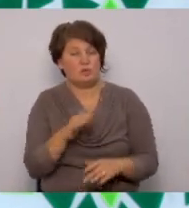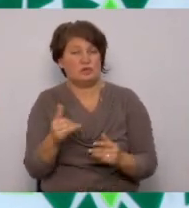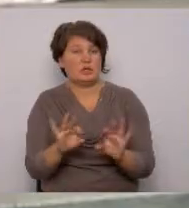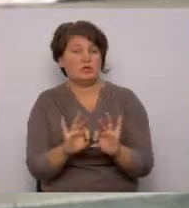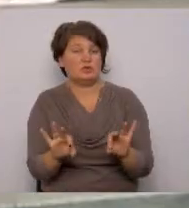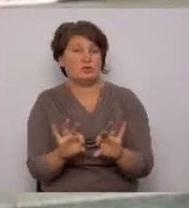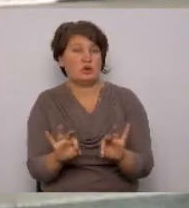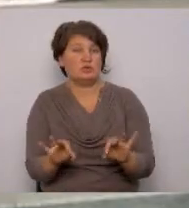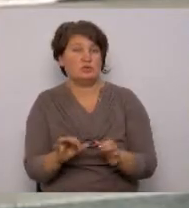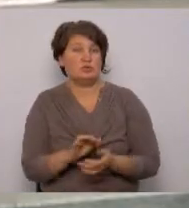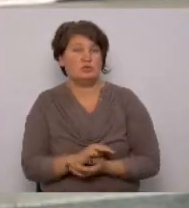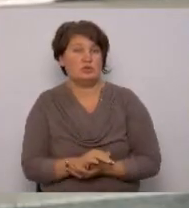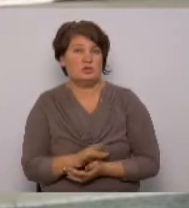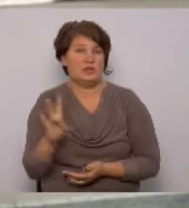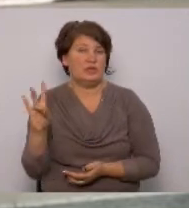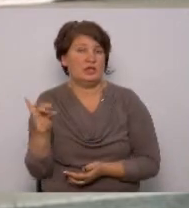розкаже.